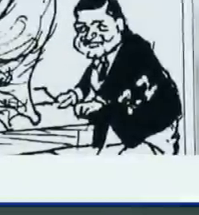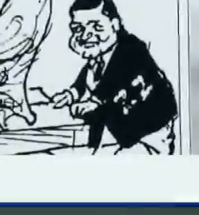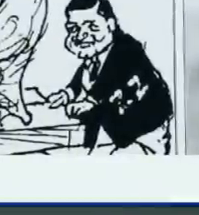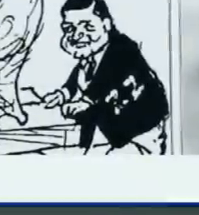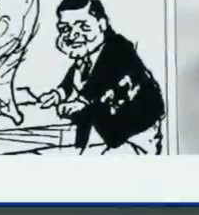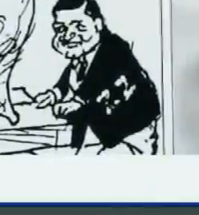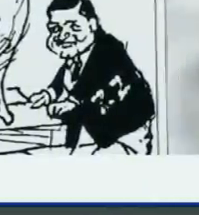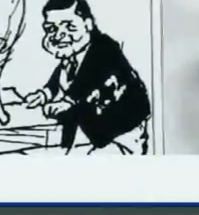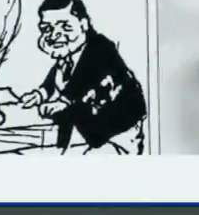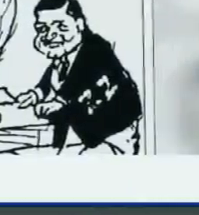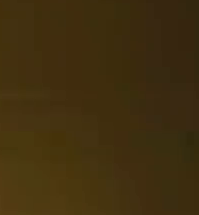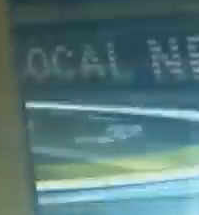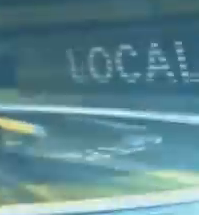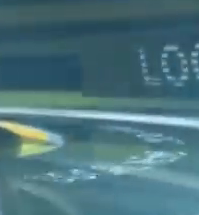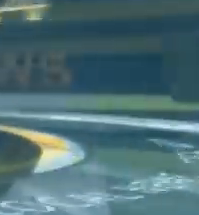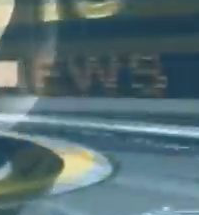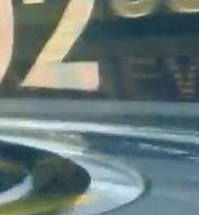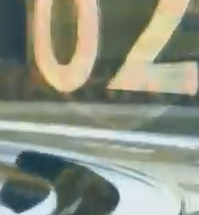හිට්ලර් ගැන අද ටෙලිවැකියෙන්